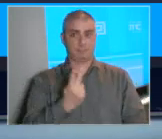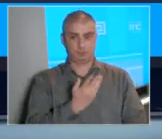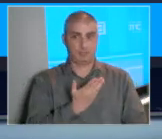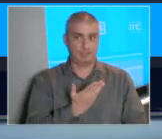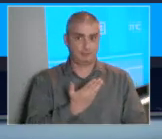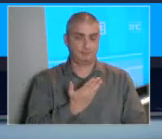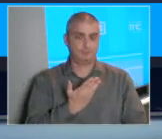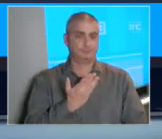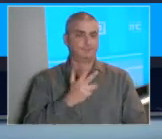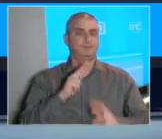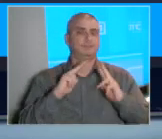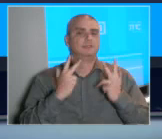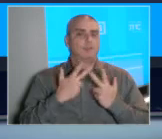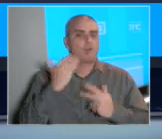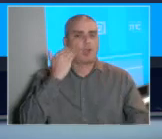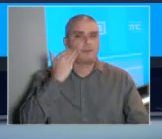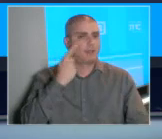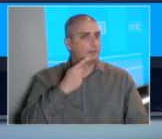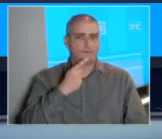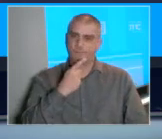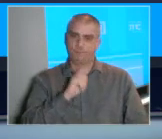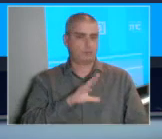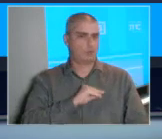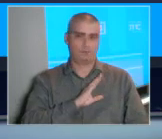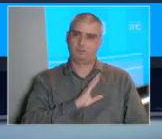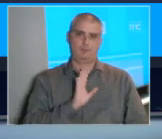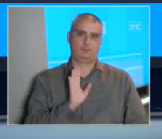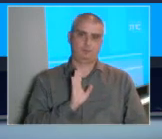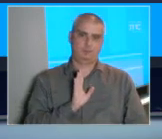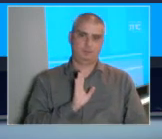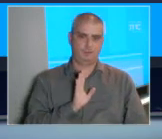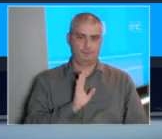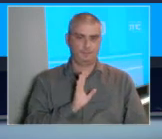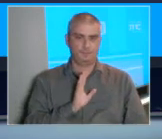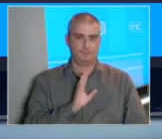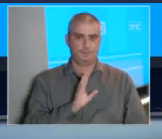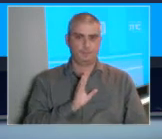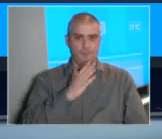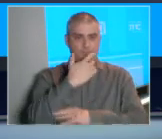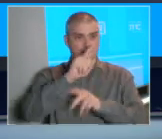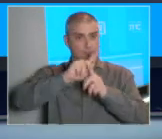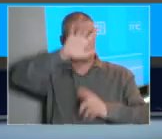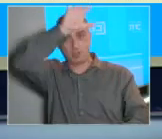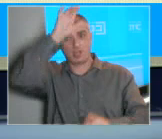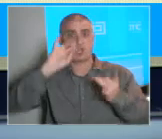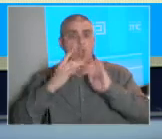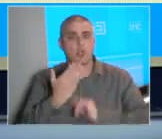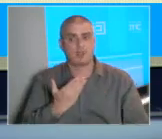המטבע, הציבור האמריקני לא מקבל זה שמדינה כמו איראן,